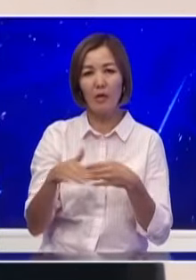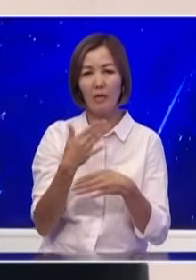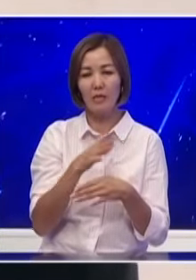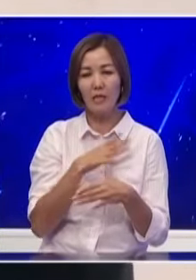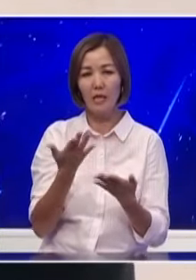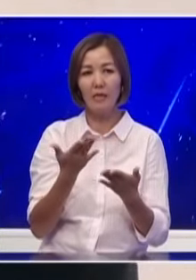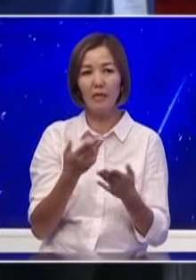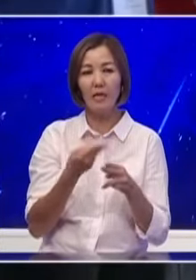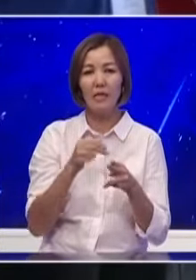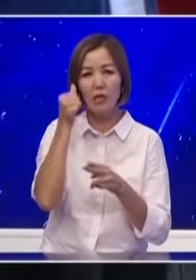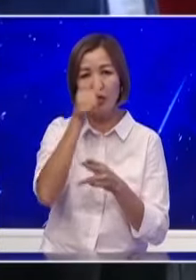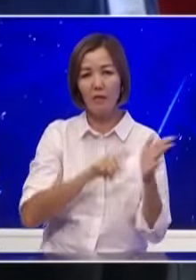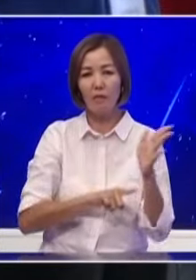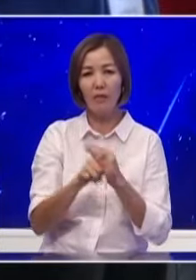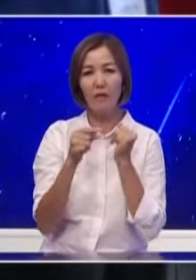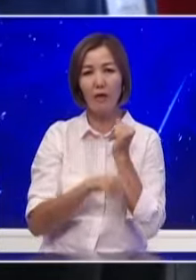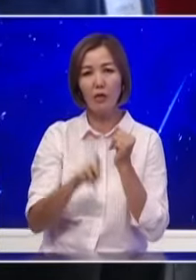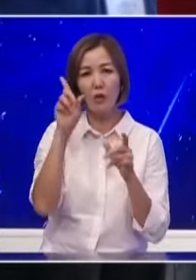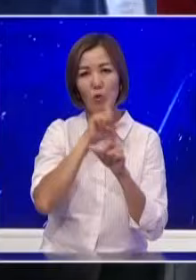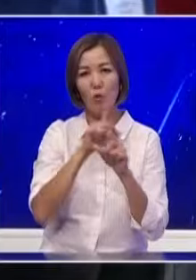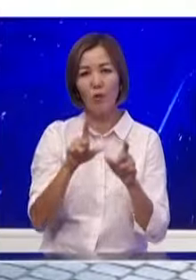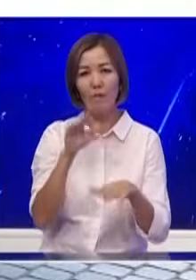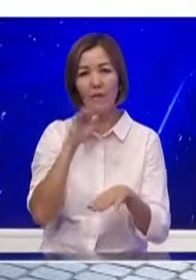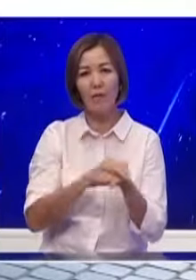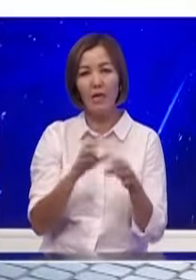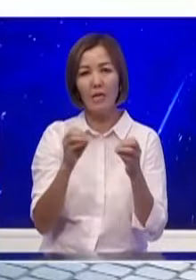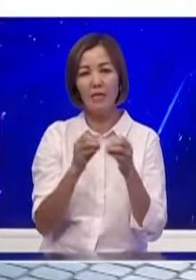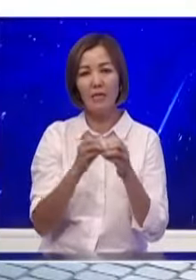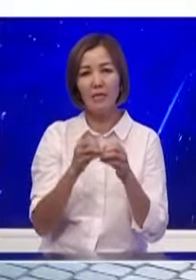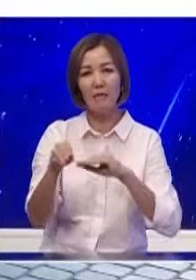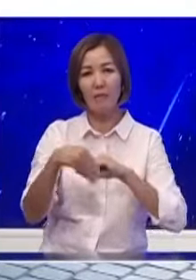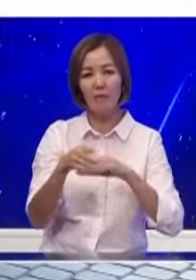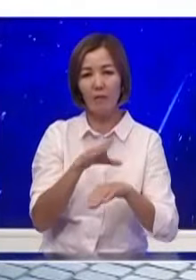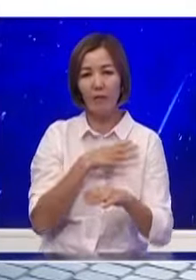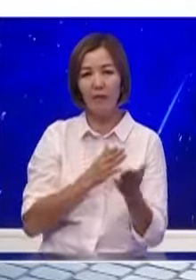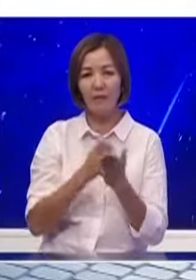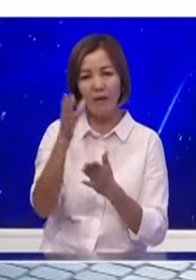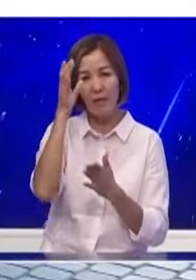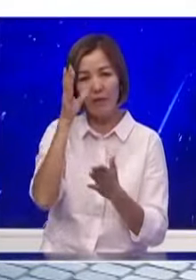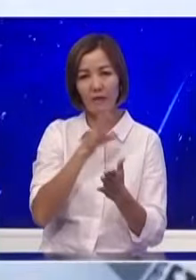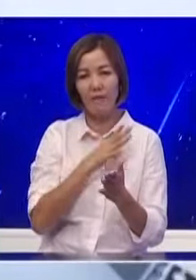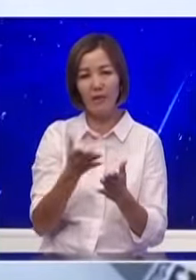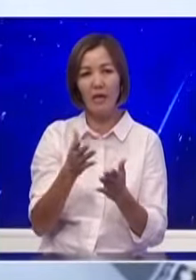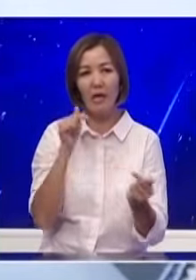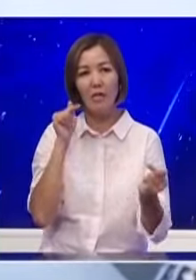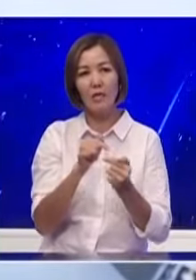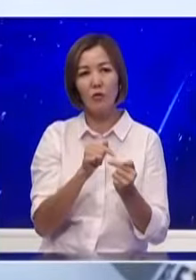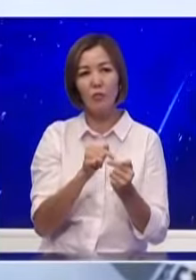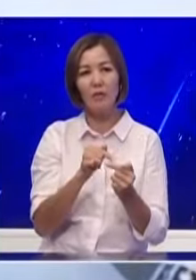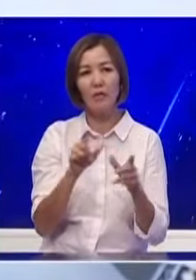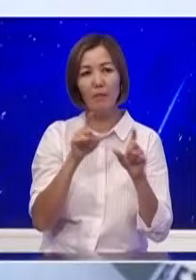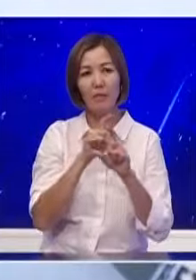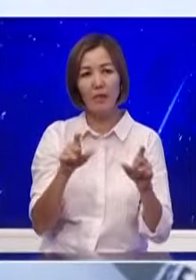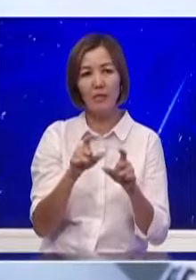этим, с начала этого года антикором было выявлено около 10 фактов взяточничества в сфере образования. Борцы с коррупцией считают,